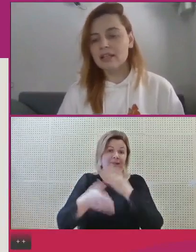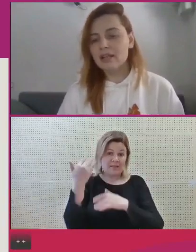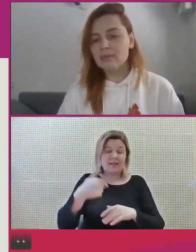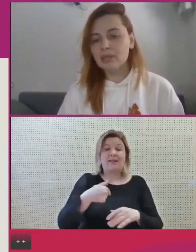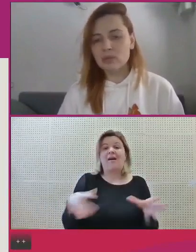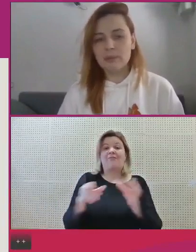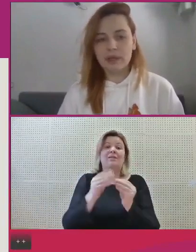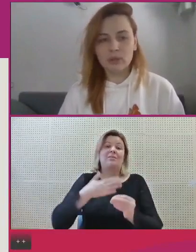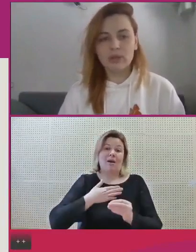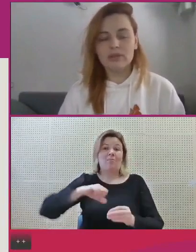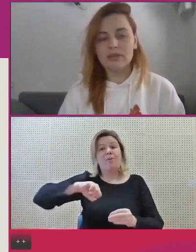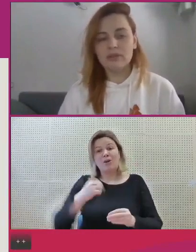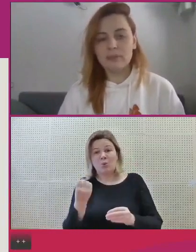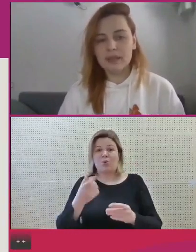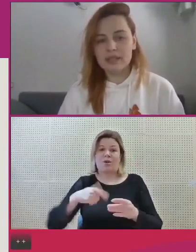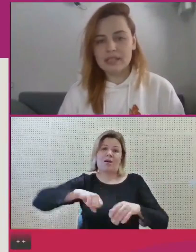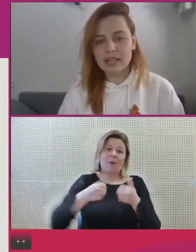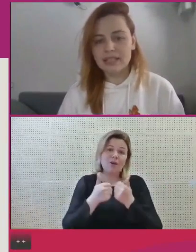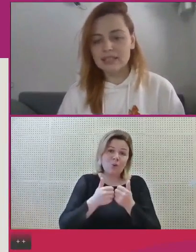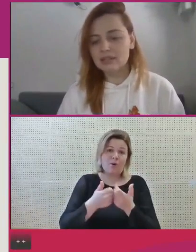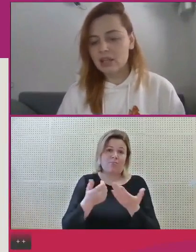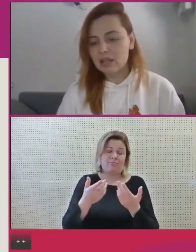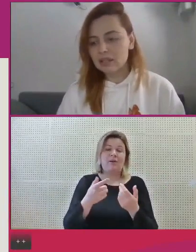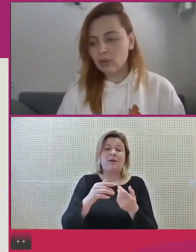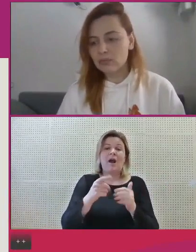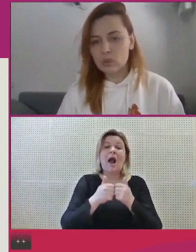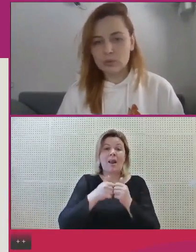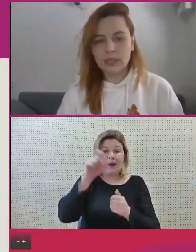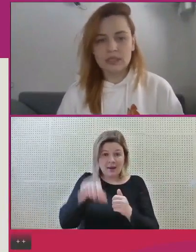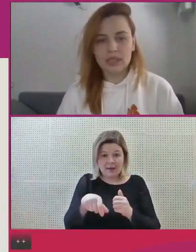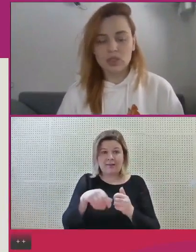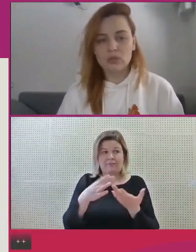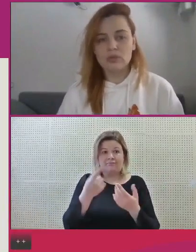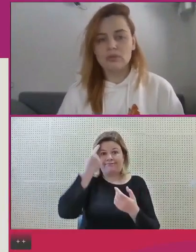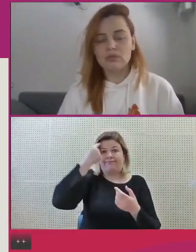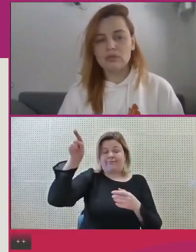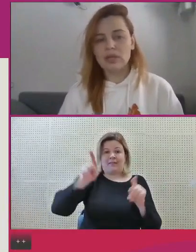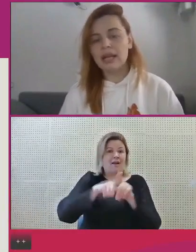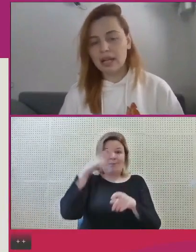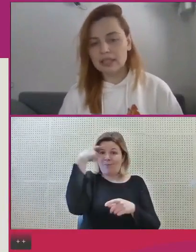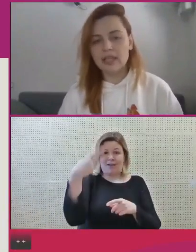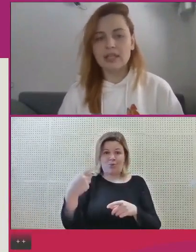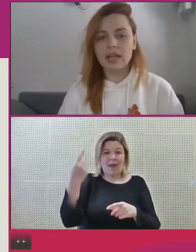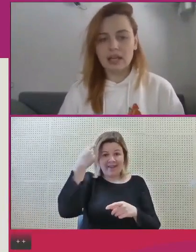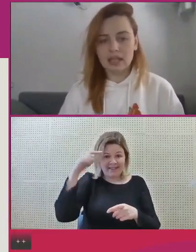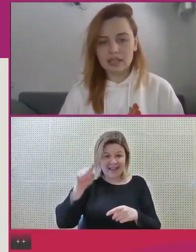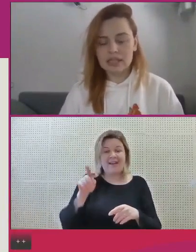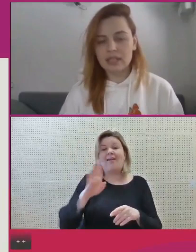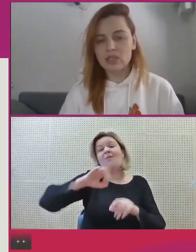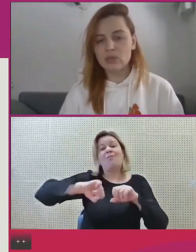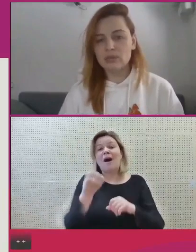коллега, подруга, партнер задались такой безумной идеей, что она как тренер, я